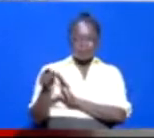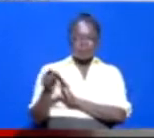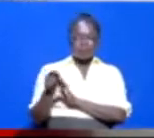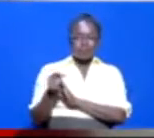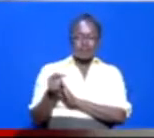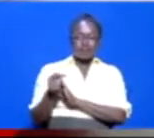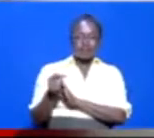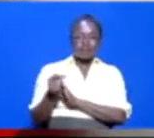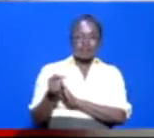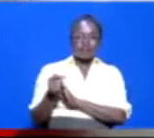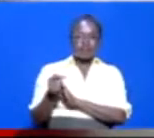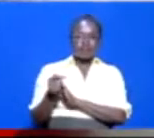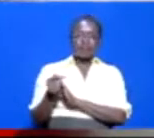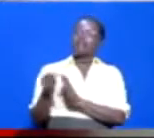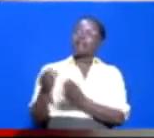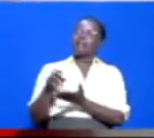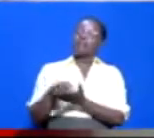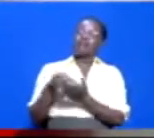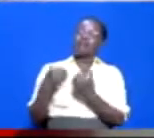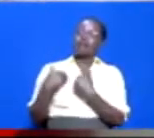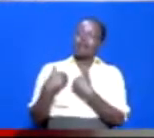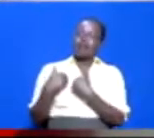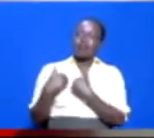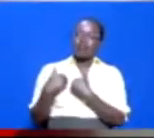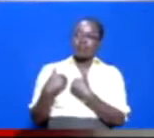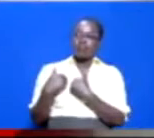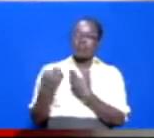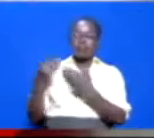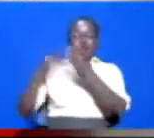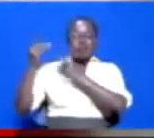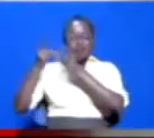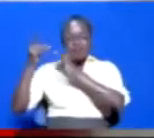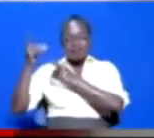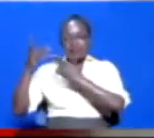ana msimamo fulani, ama ni mtu ambaye unaweza ukamtegemea ama